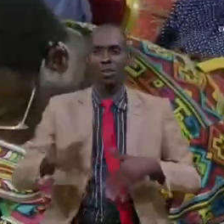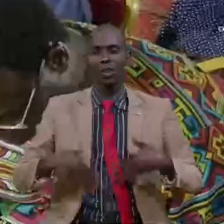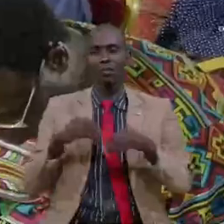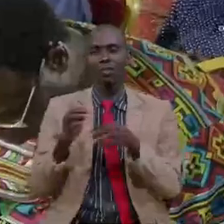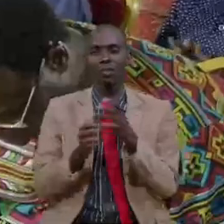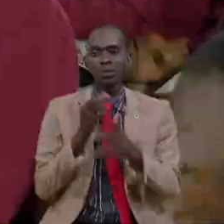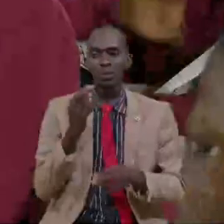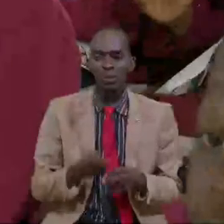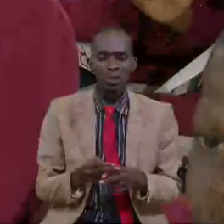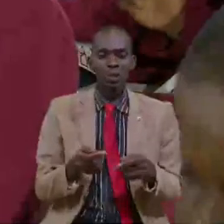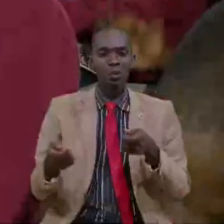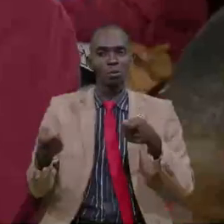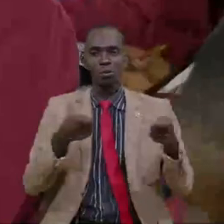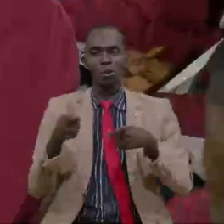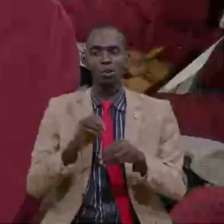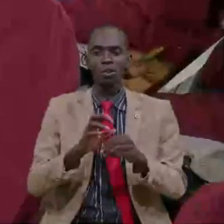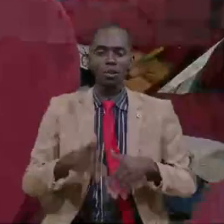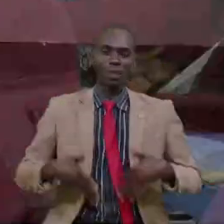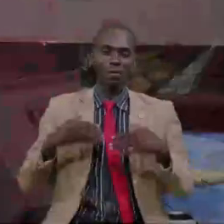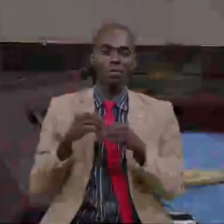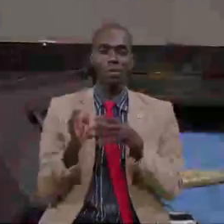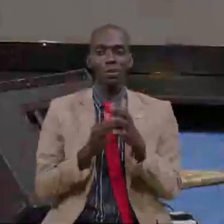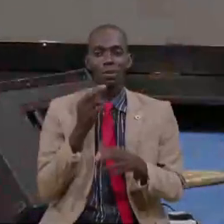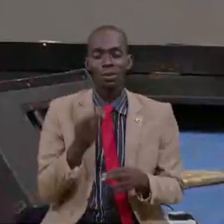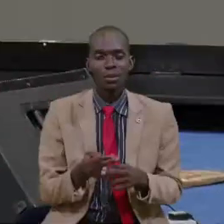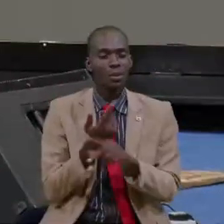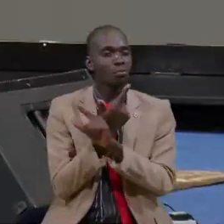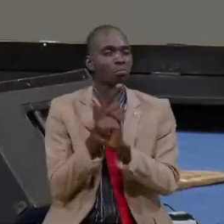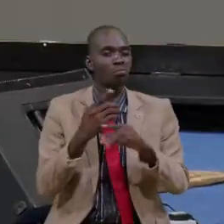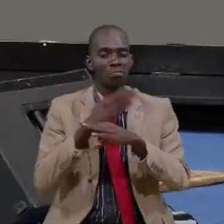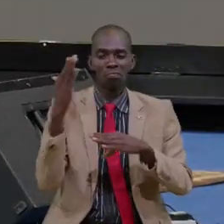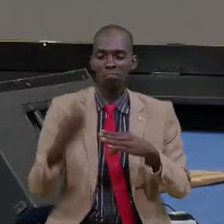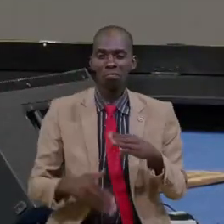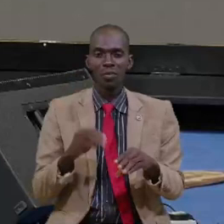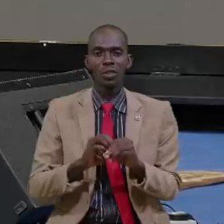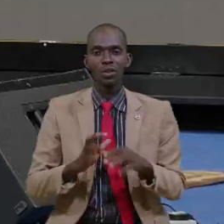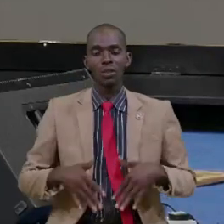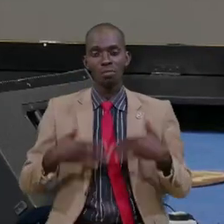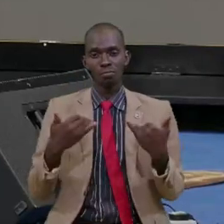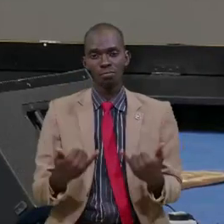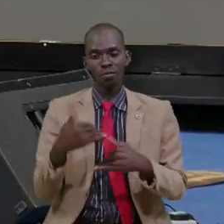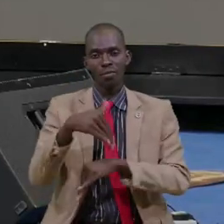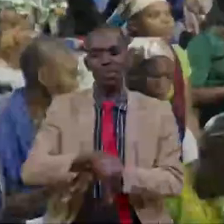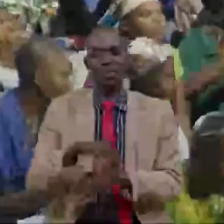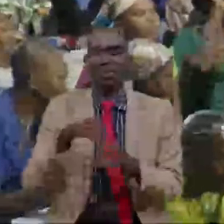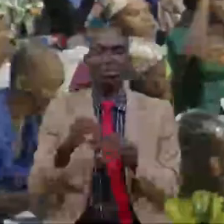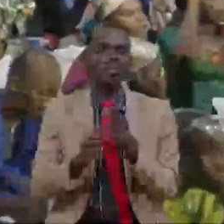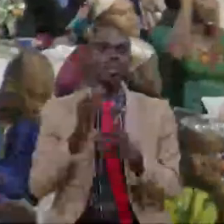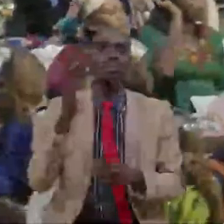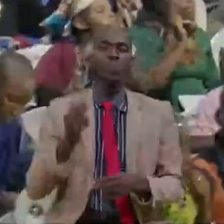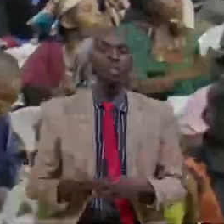vie, domination dans ta vie, libération totale dans ta vie ce soir au nom